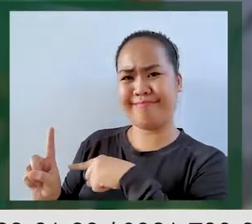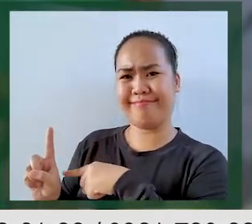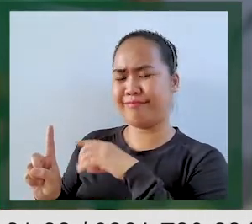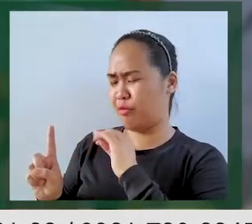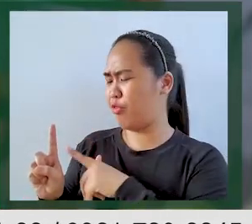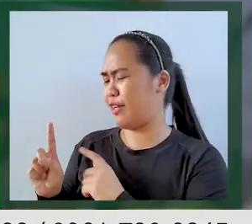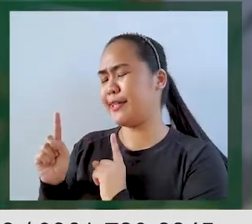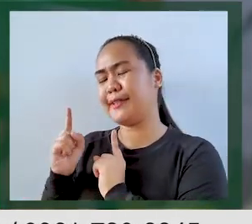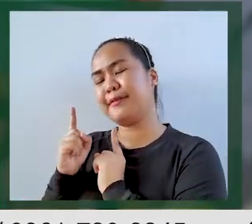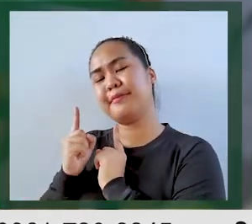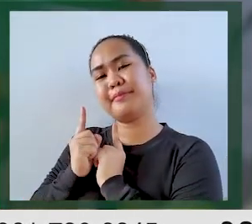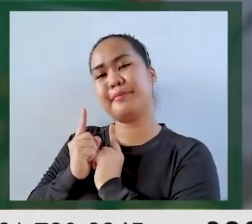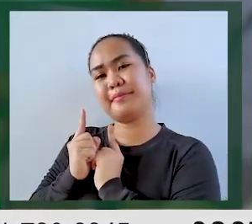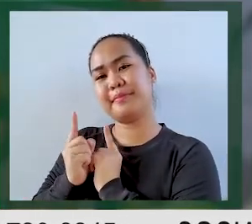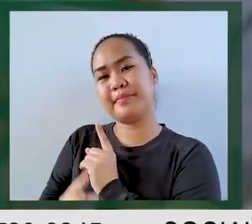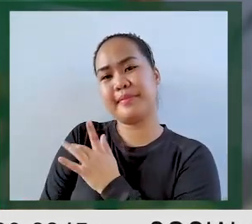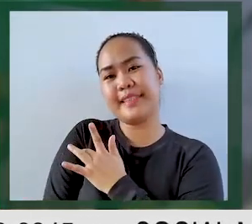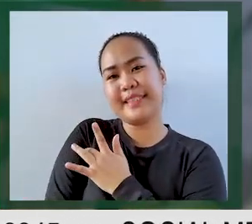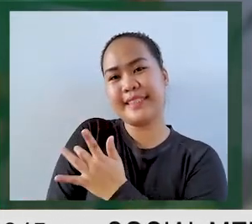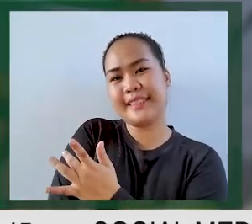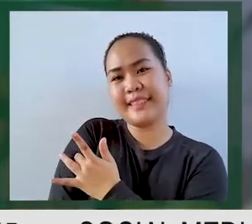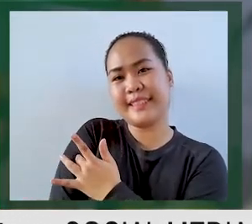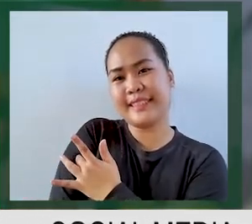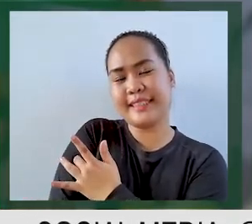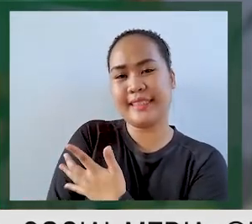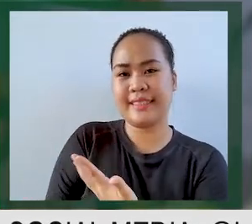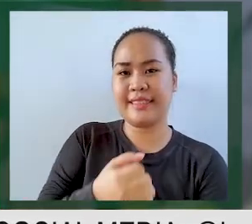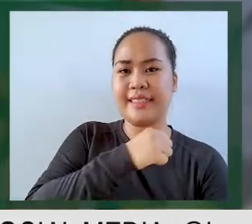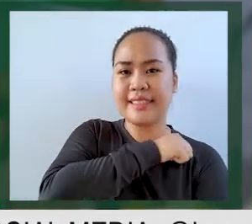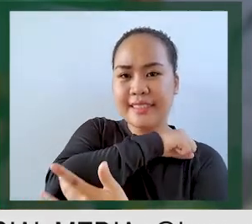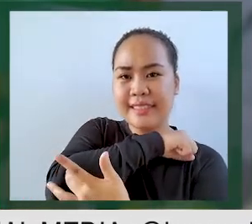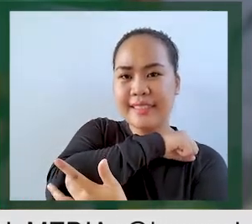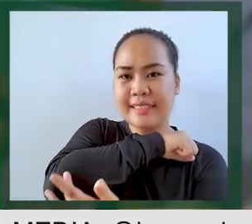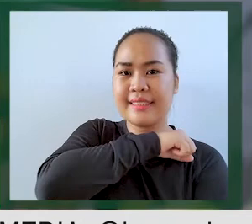ng mga kabarangay sa aking mga